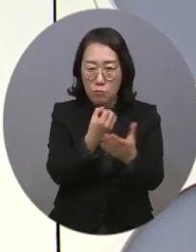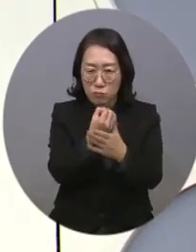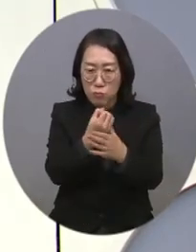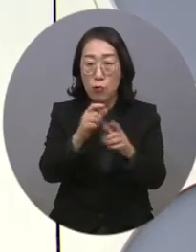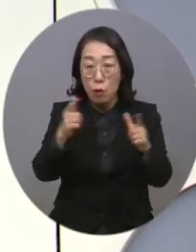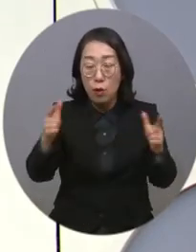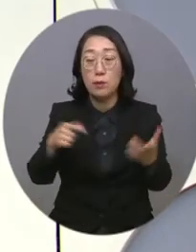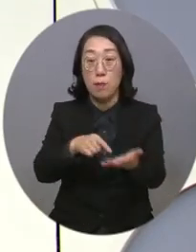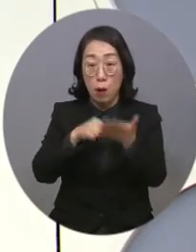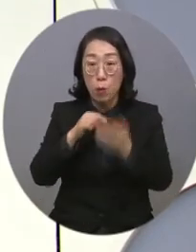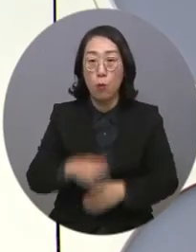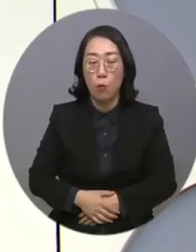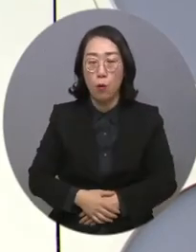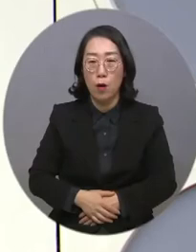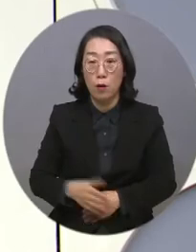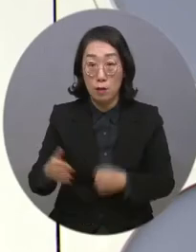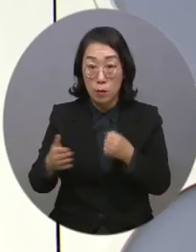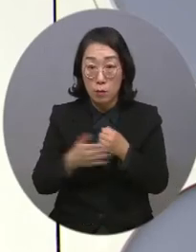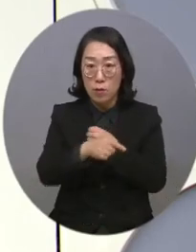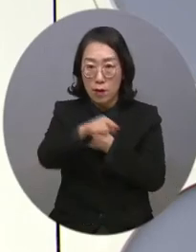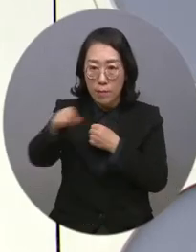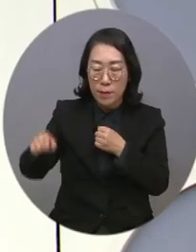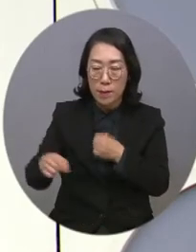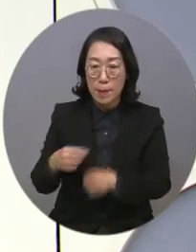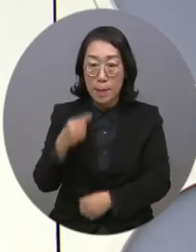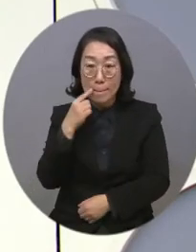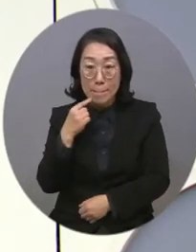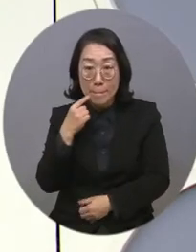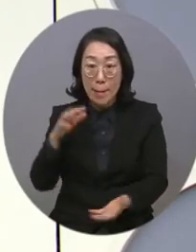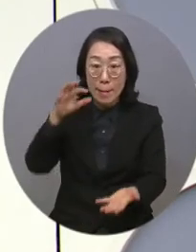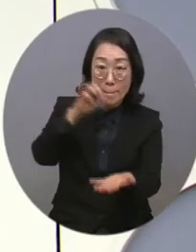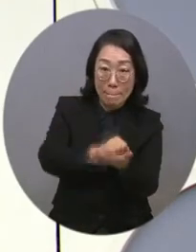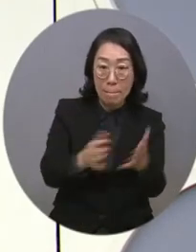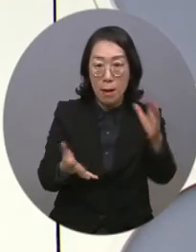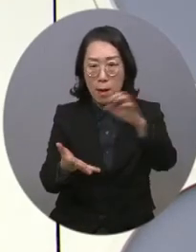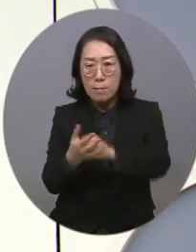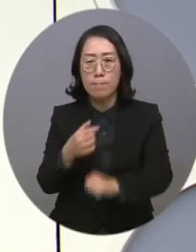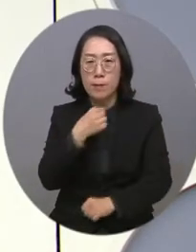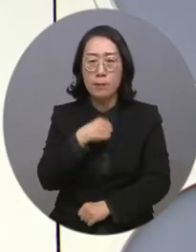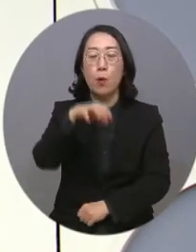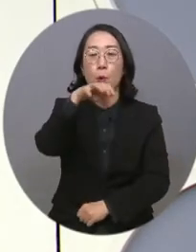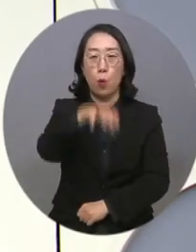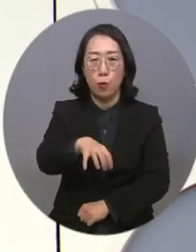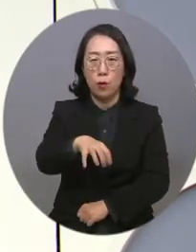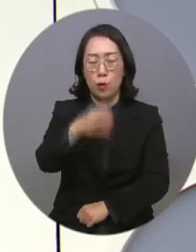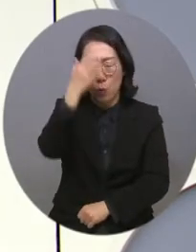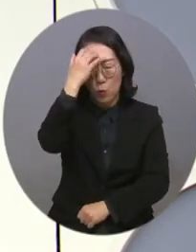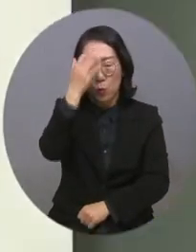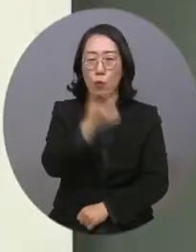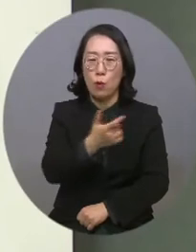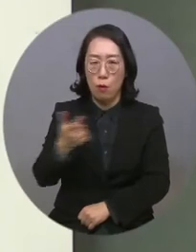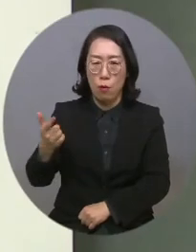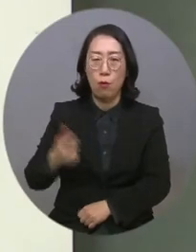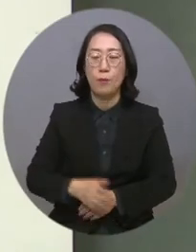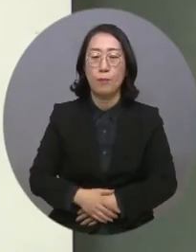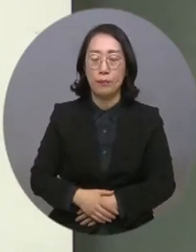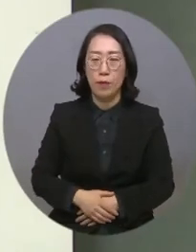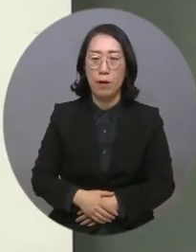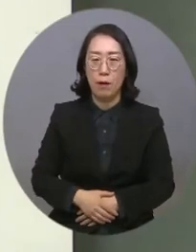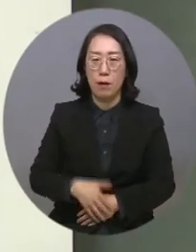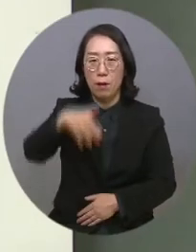아마 호시탐탐 여러 나라들이 그 노리는 것 같습니다. 그래서 고생을 많이 한 나라입니다.